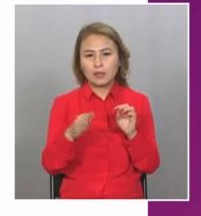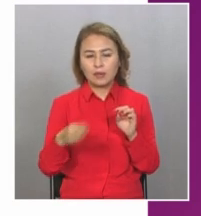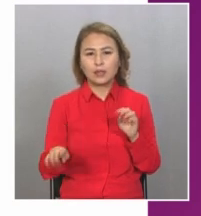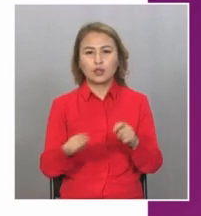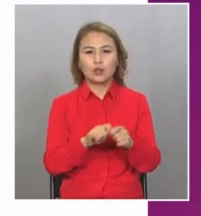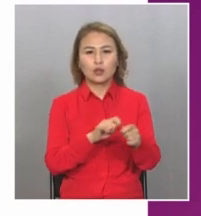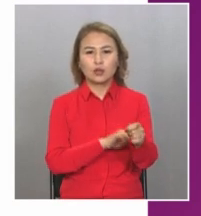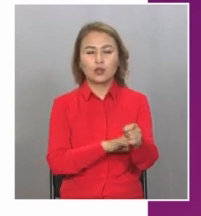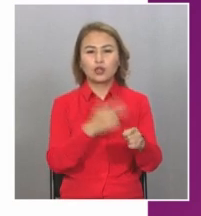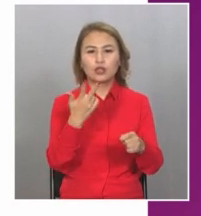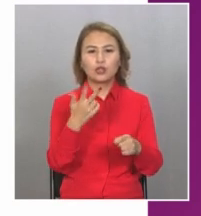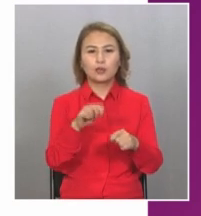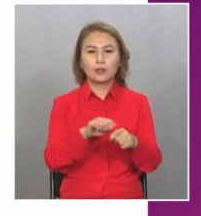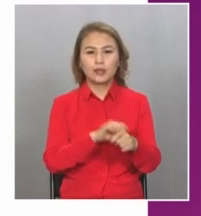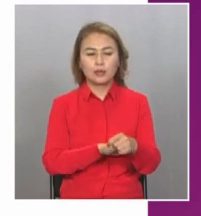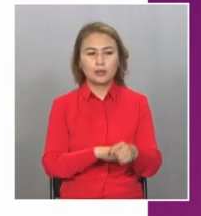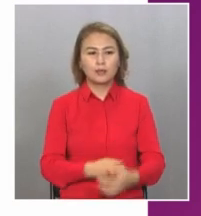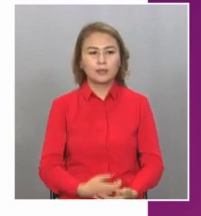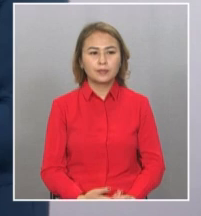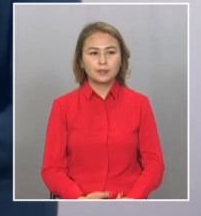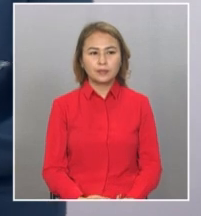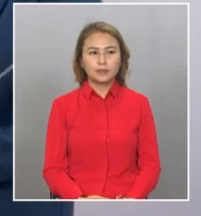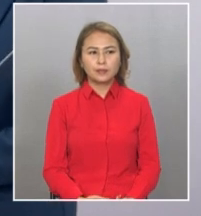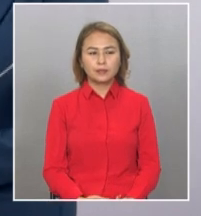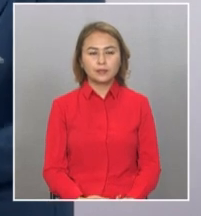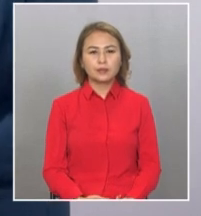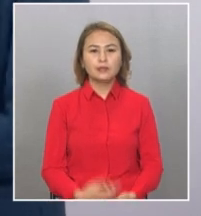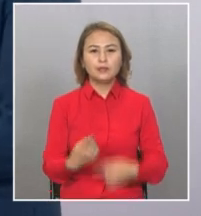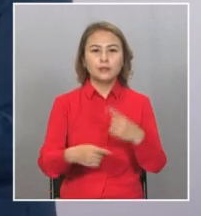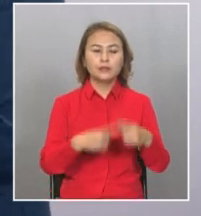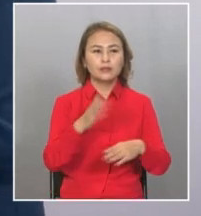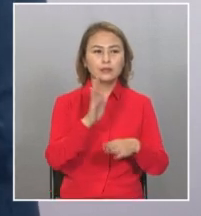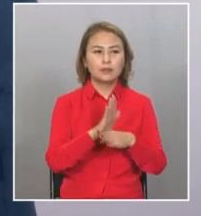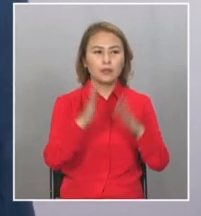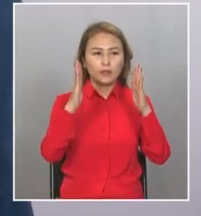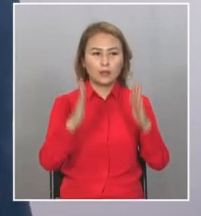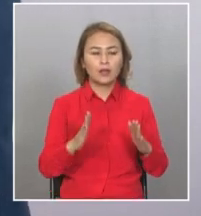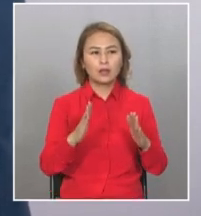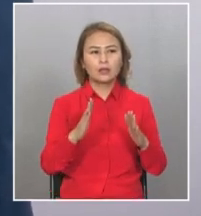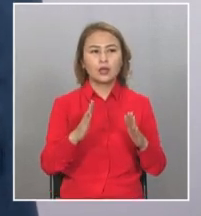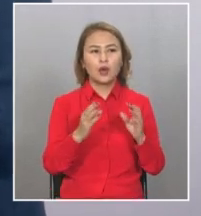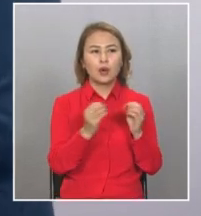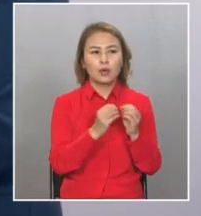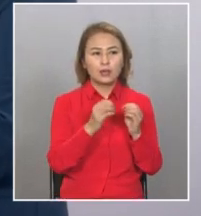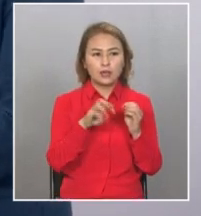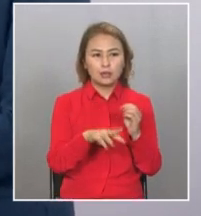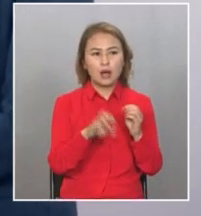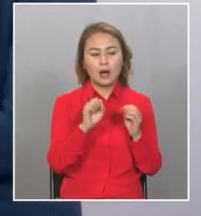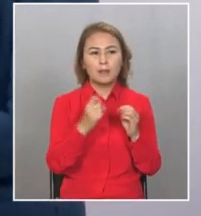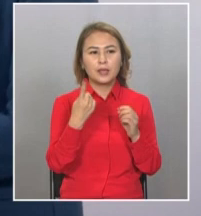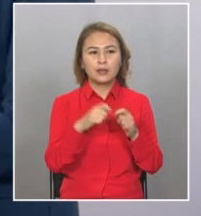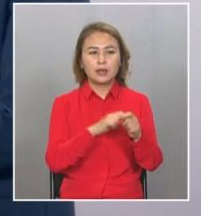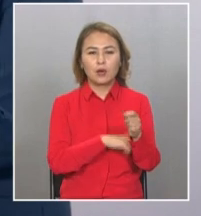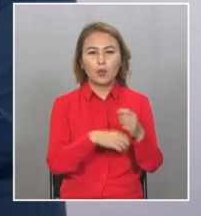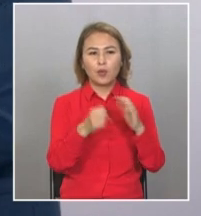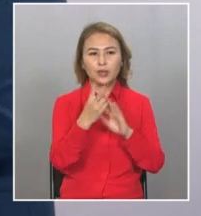баспалдақтың ұзындығы 3 метрге тең екен. Келесі тапсырма. Қабырғасы 10 сантиметр, ал бір диагоналі 12